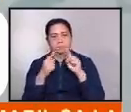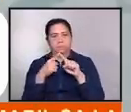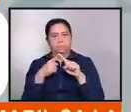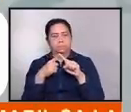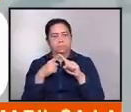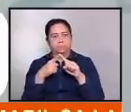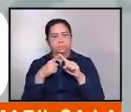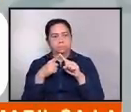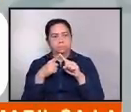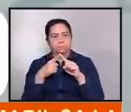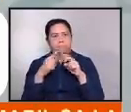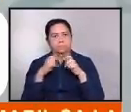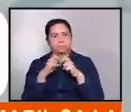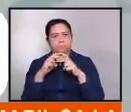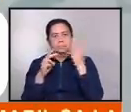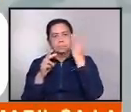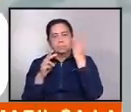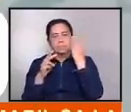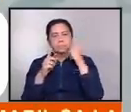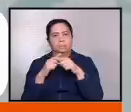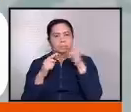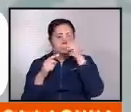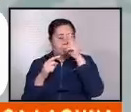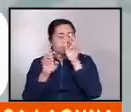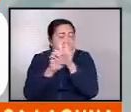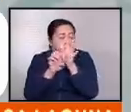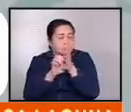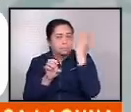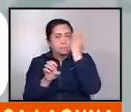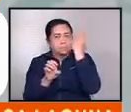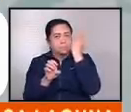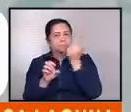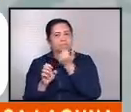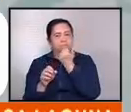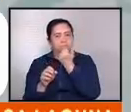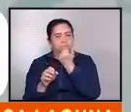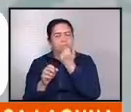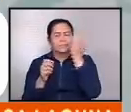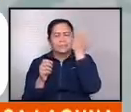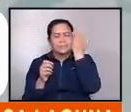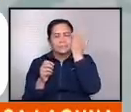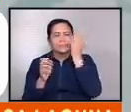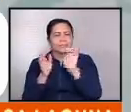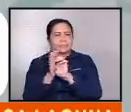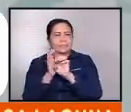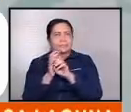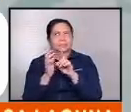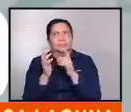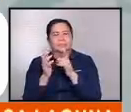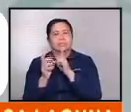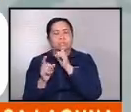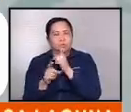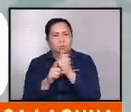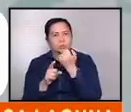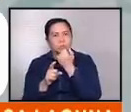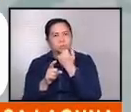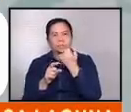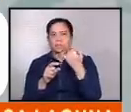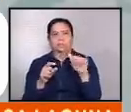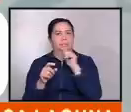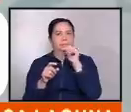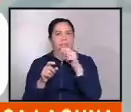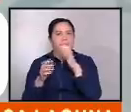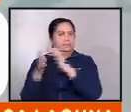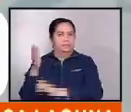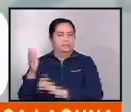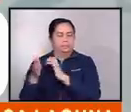one, even assuming na nagkaroon siya ng kapabayaan or pagkakamali, no? Ipagpalagay lang natin na halimbawa na meron, hindi pa rin pwede